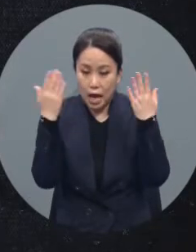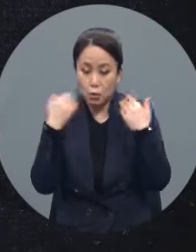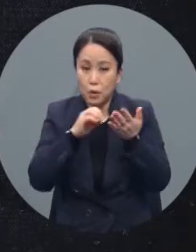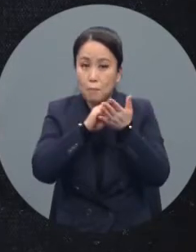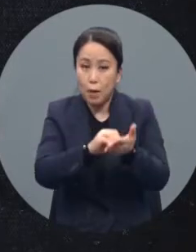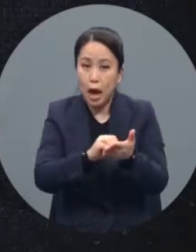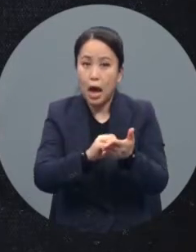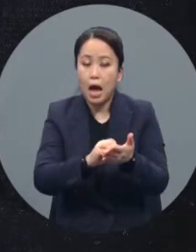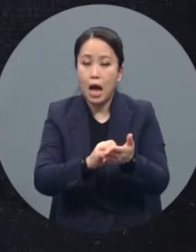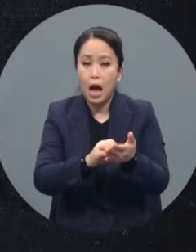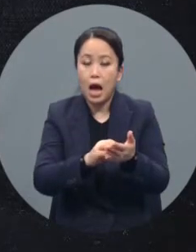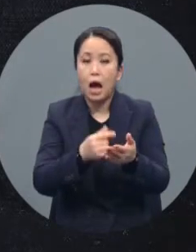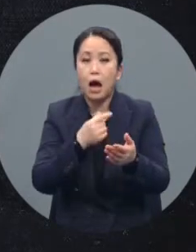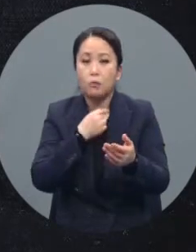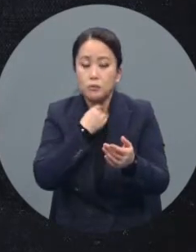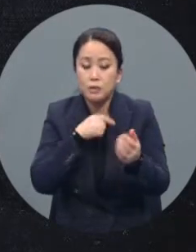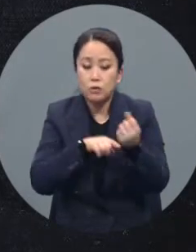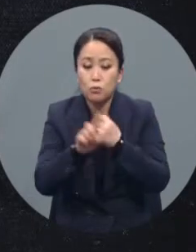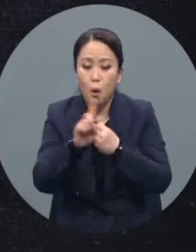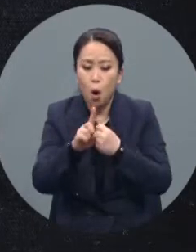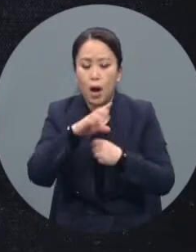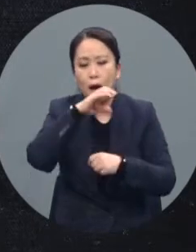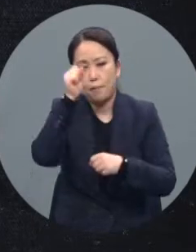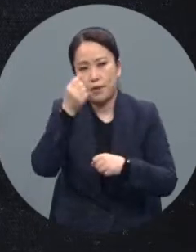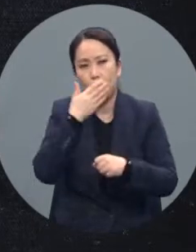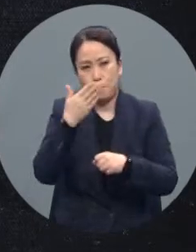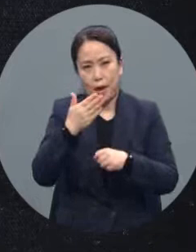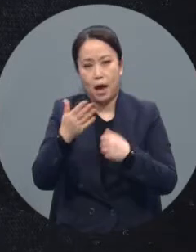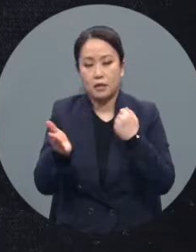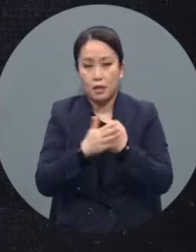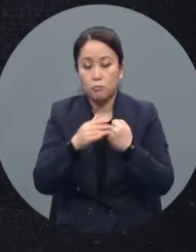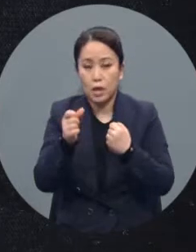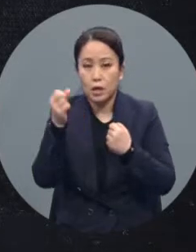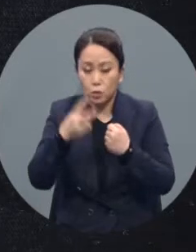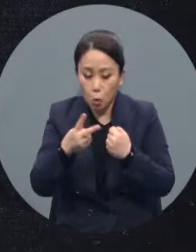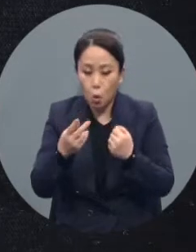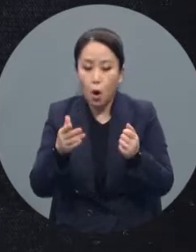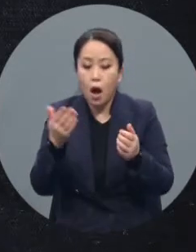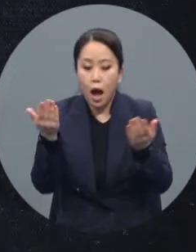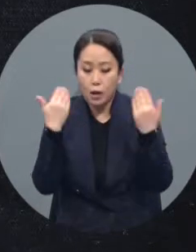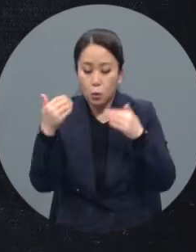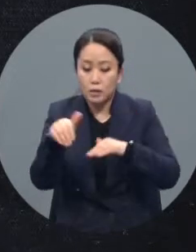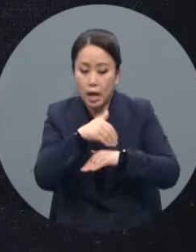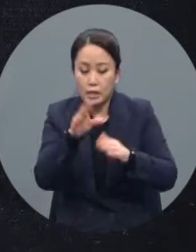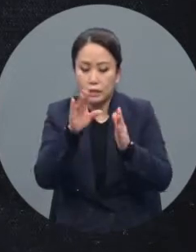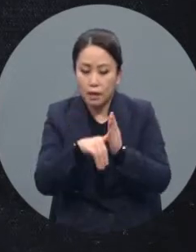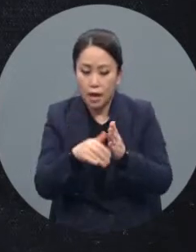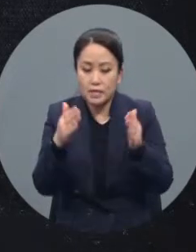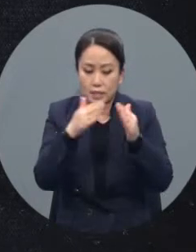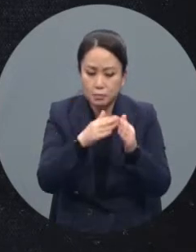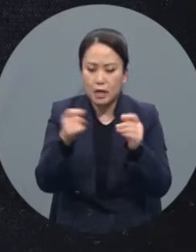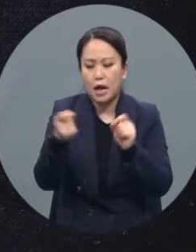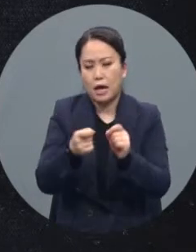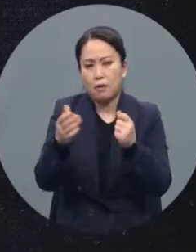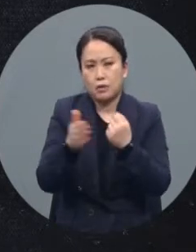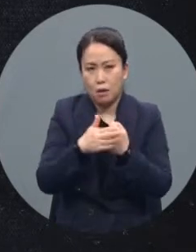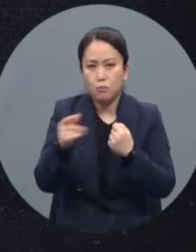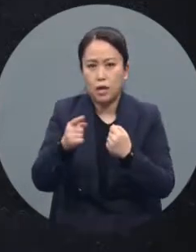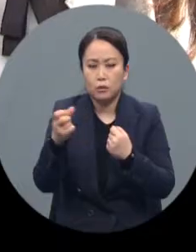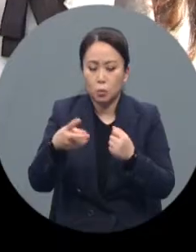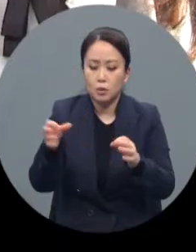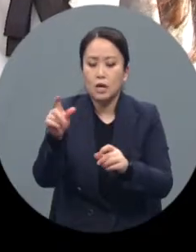합격 가능성이라는 대답이 가장 많았고 통학거리와 학비, 생활비 등 경제적 여건도 이유로